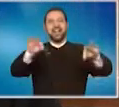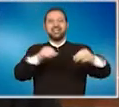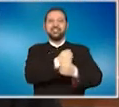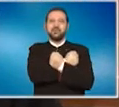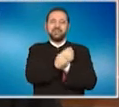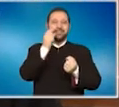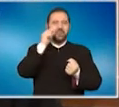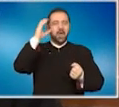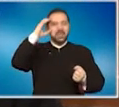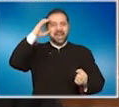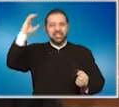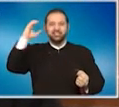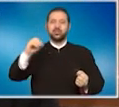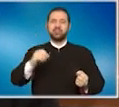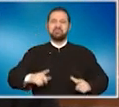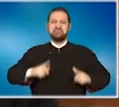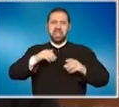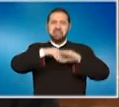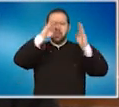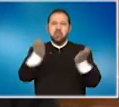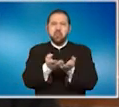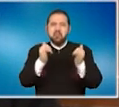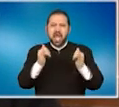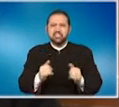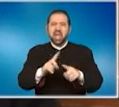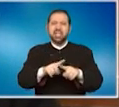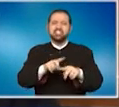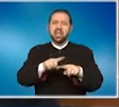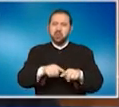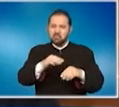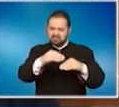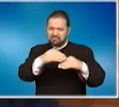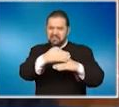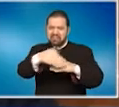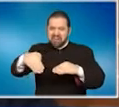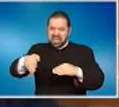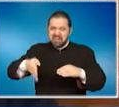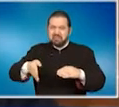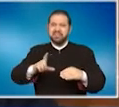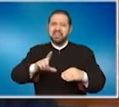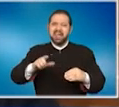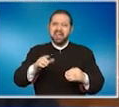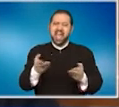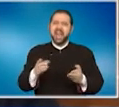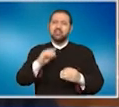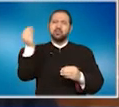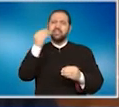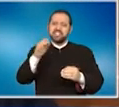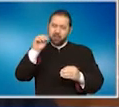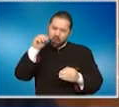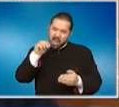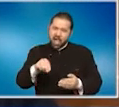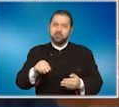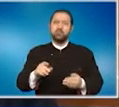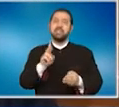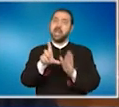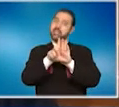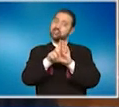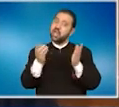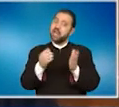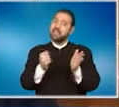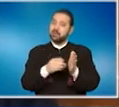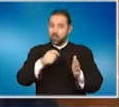Bună regăsit, dragi telespectatori! Trăim în lumea în care trăim, cu limitele pe care Dumnezeu le-a pus, cu legile pe care le respectăm vrând